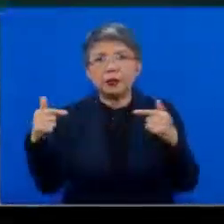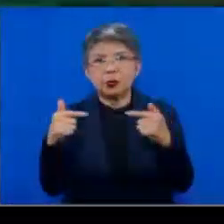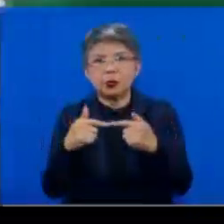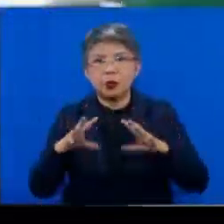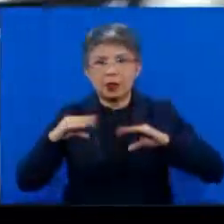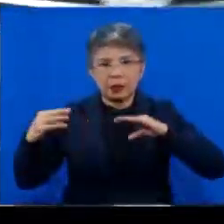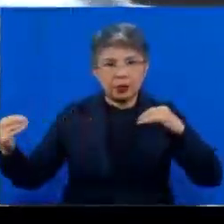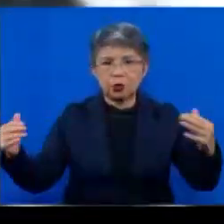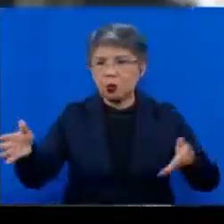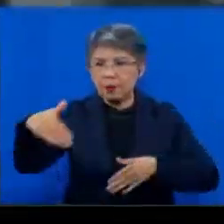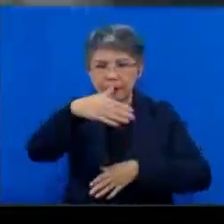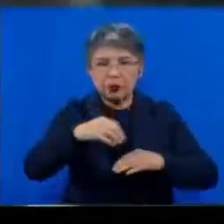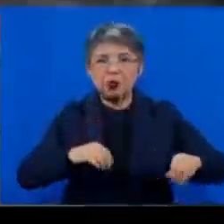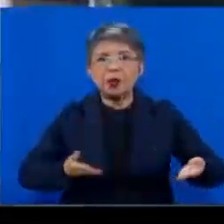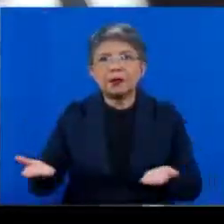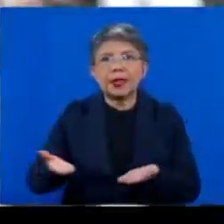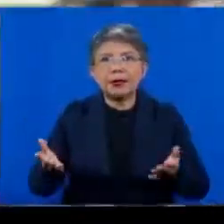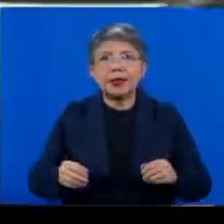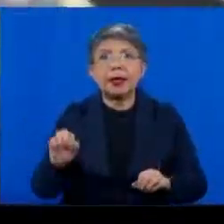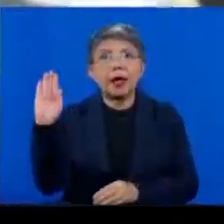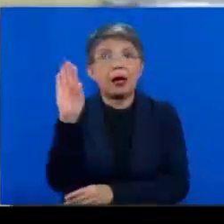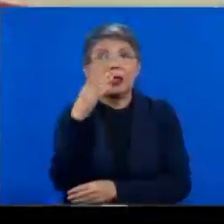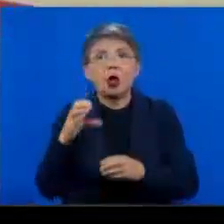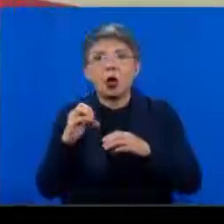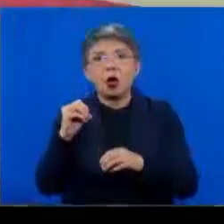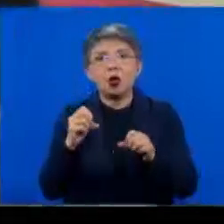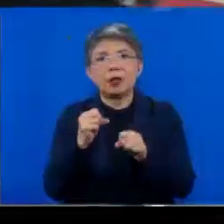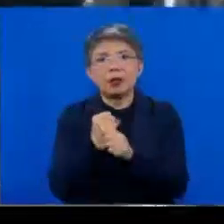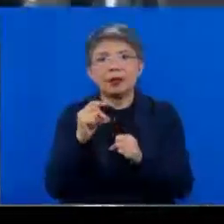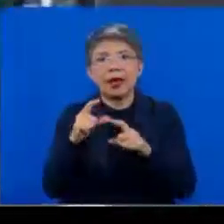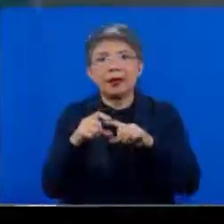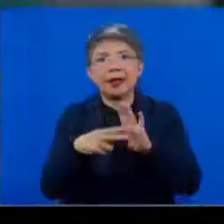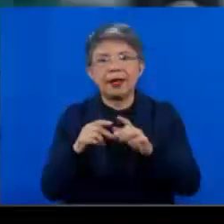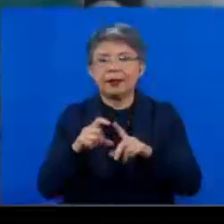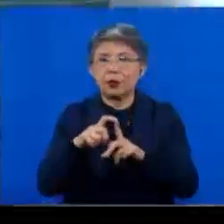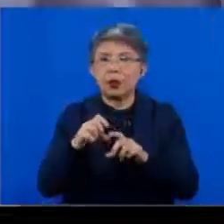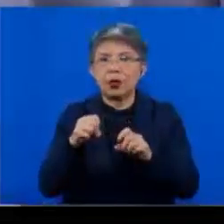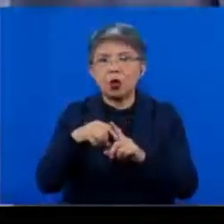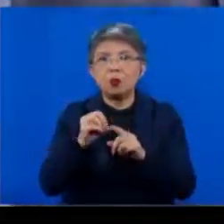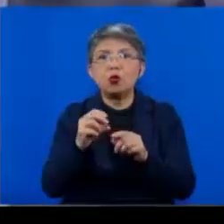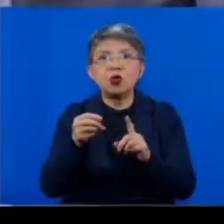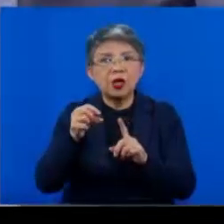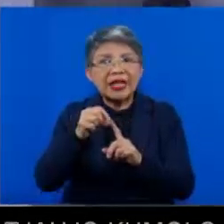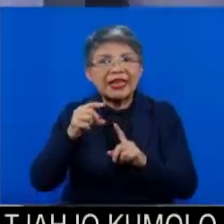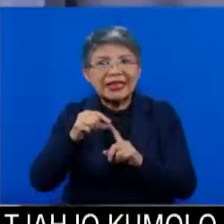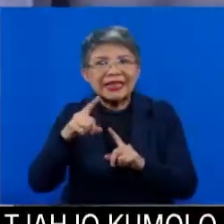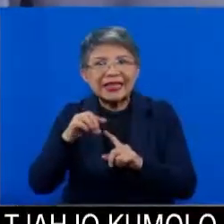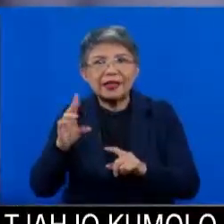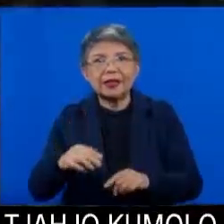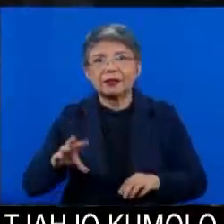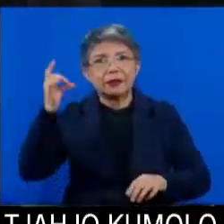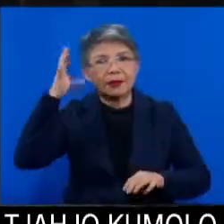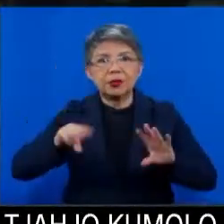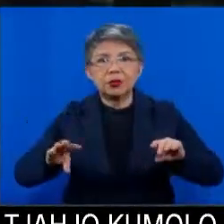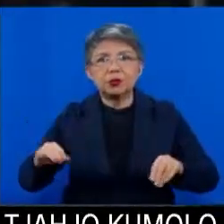rapat bersama para penyedia jasa angkutan dari Organda, Kopamas, Kobanter, dan Kobutri, termasuk Serikat Pekerja